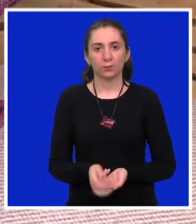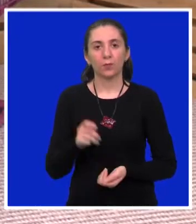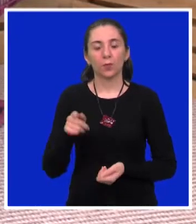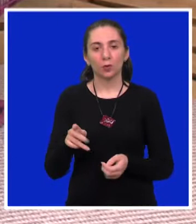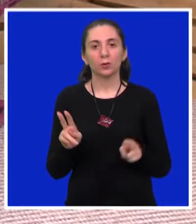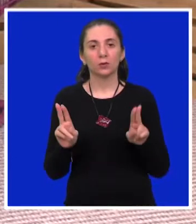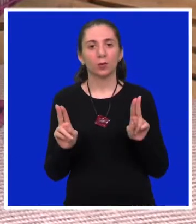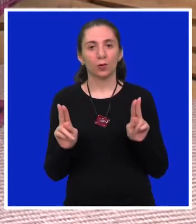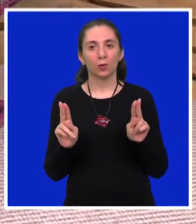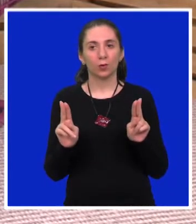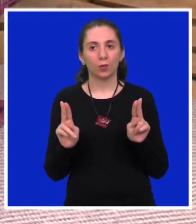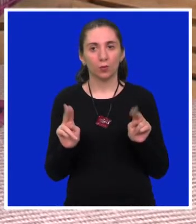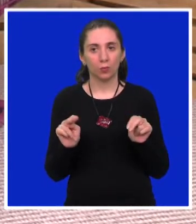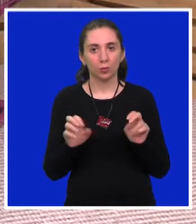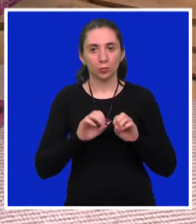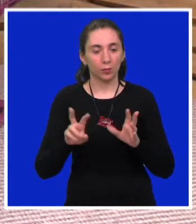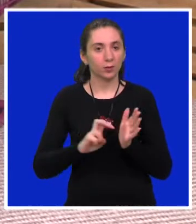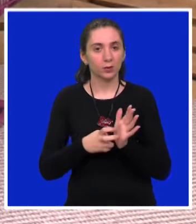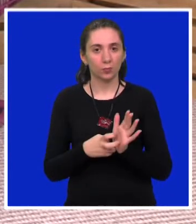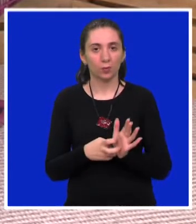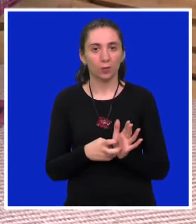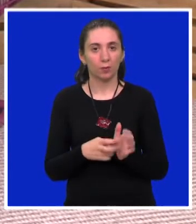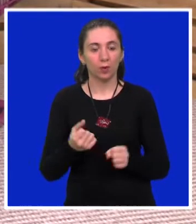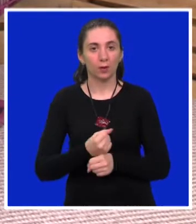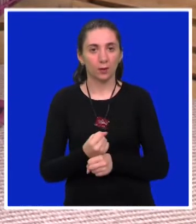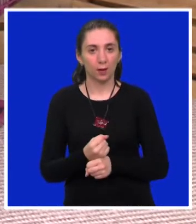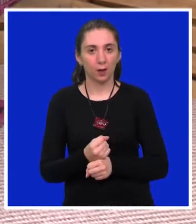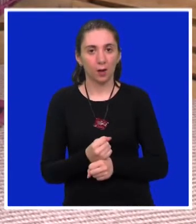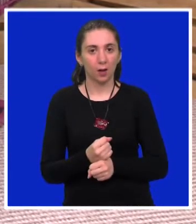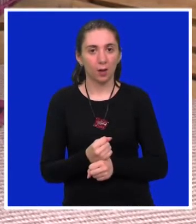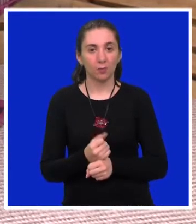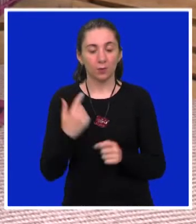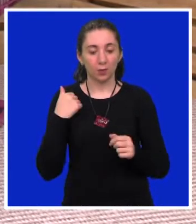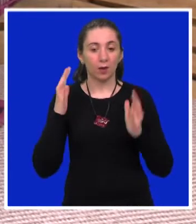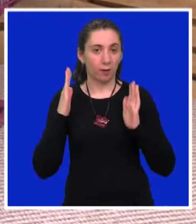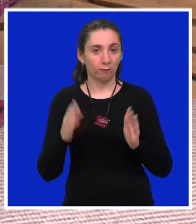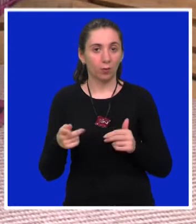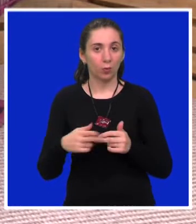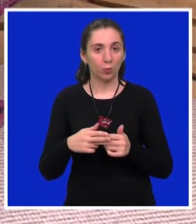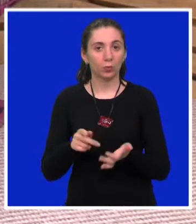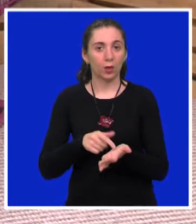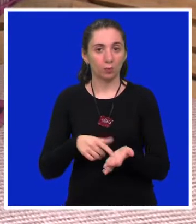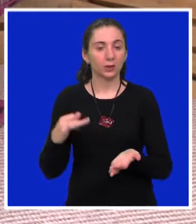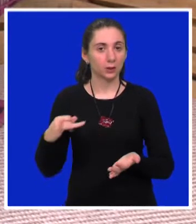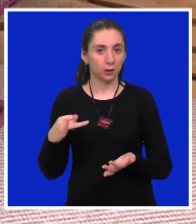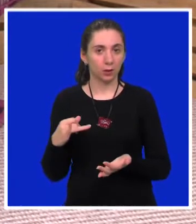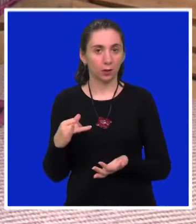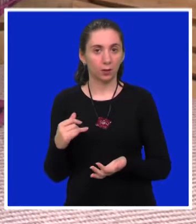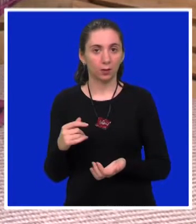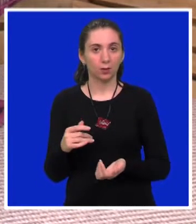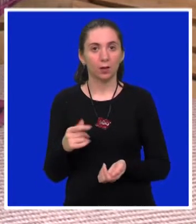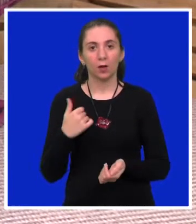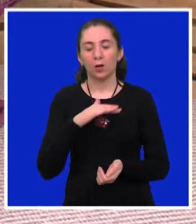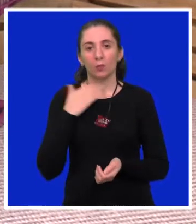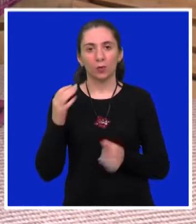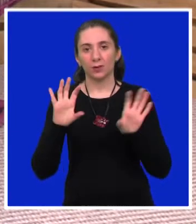se može se ovoga to bez problema odraditi. Ona će sama po sebi, ja vjerujem, biti dosta atraktivna. Odrađeno je